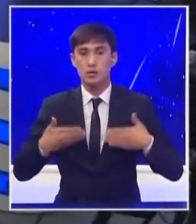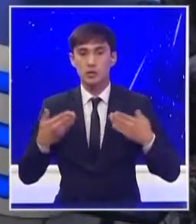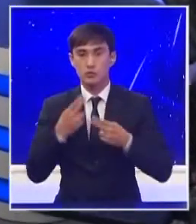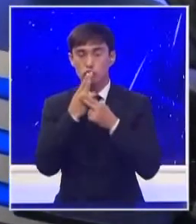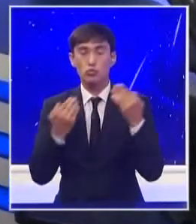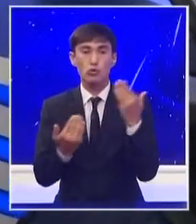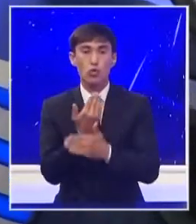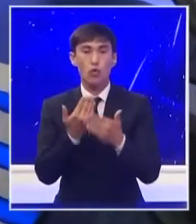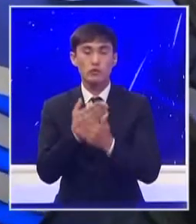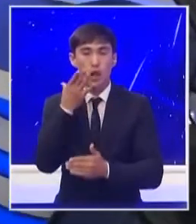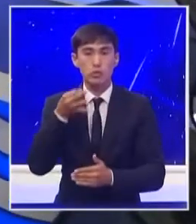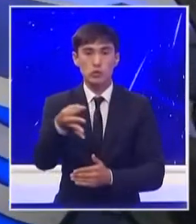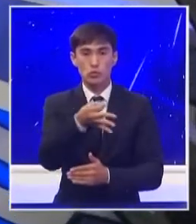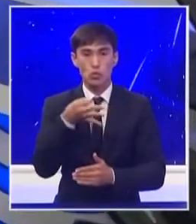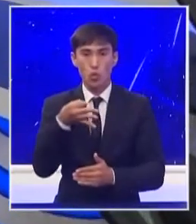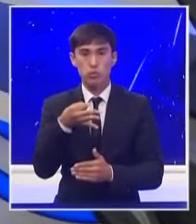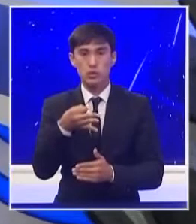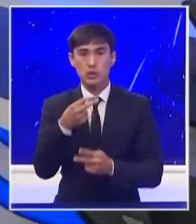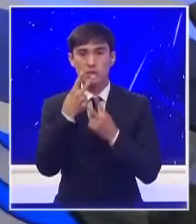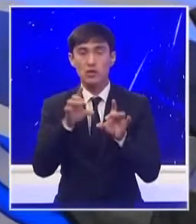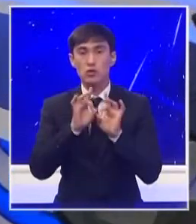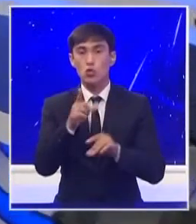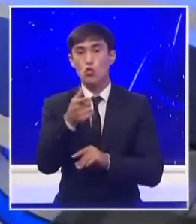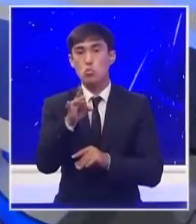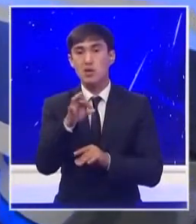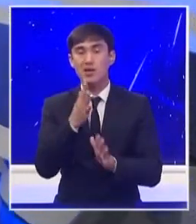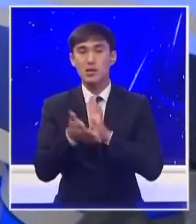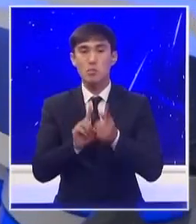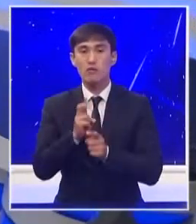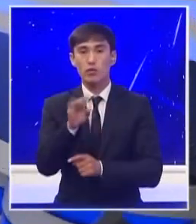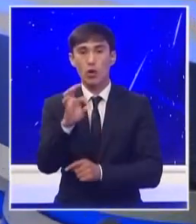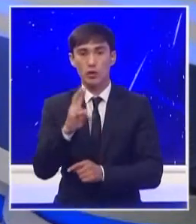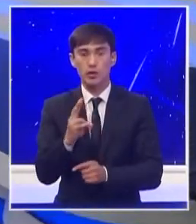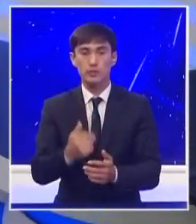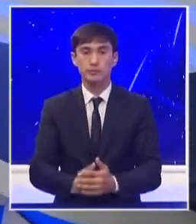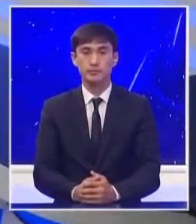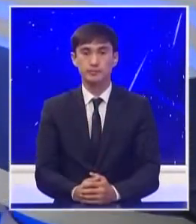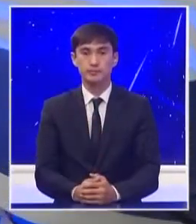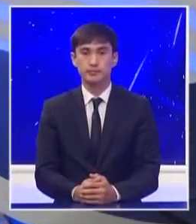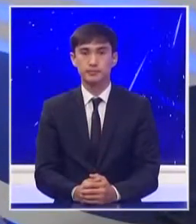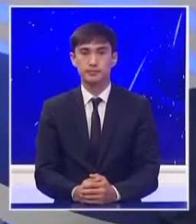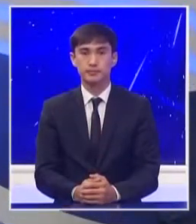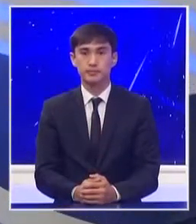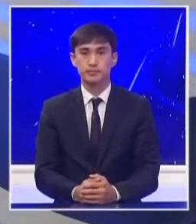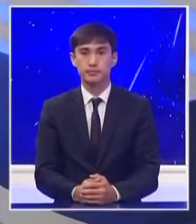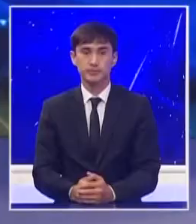Здравствуйте! В эфире новости Алматинской области. В студии Гульмира Тимиргалиева и сурдопереводчик Даурен Абдрасилов.